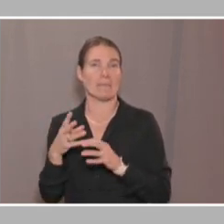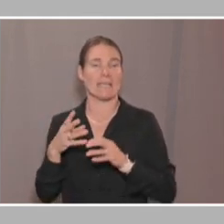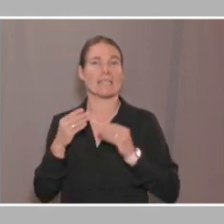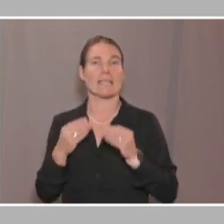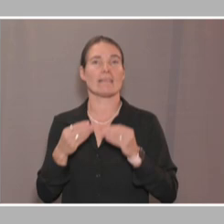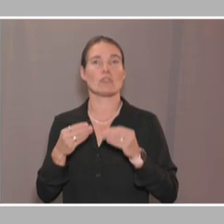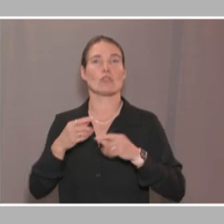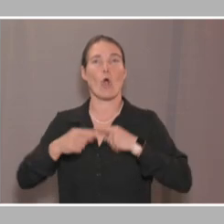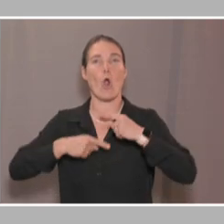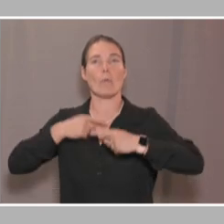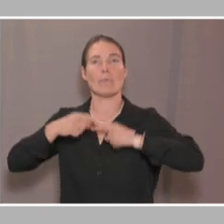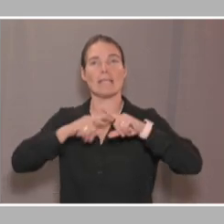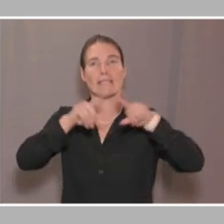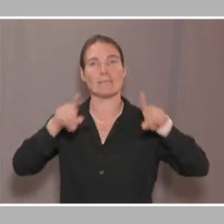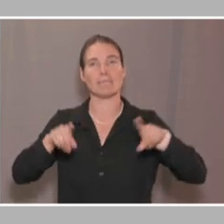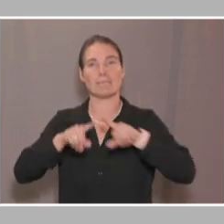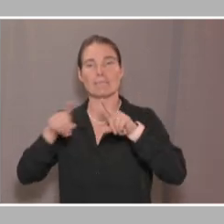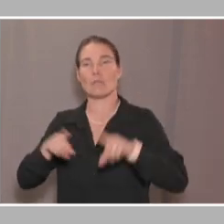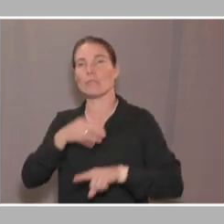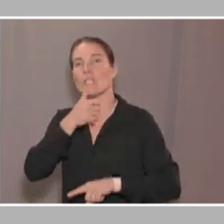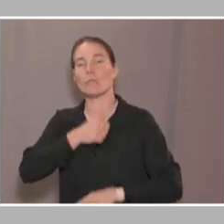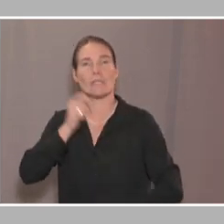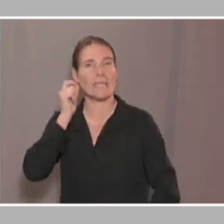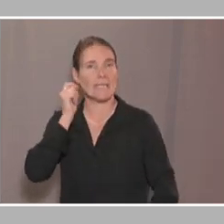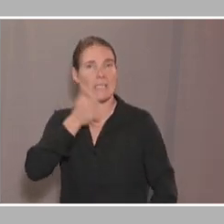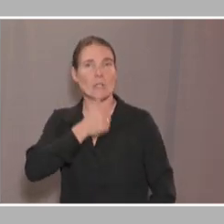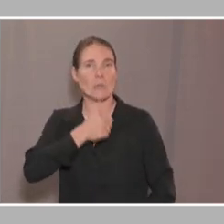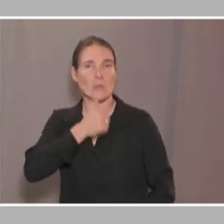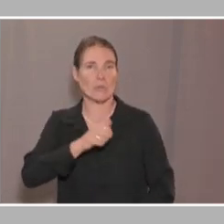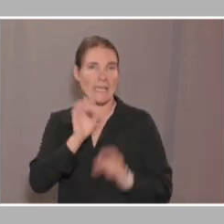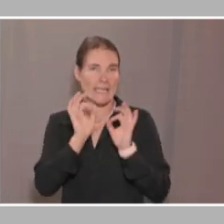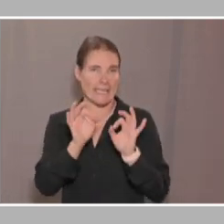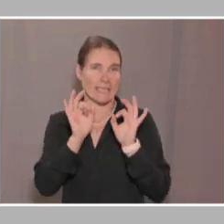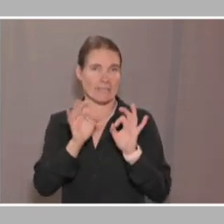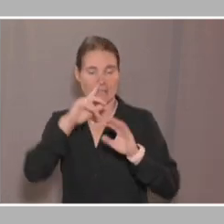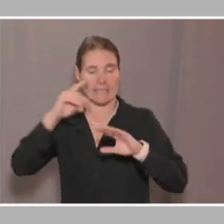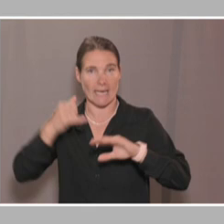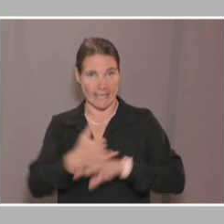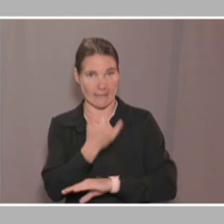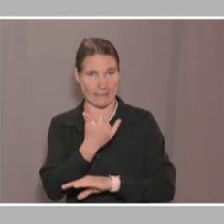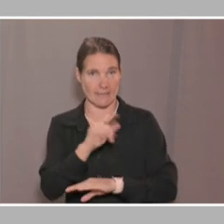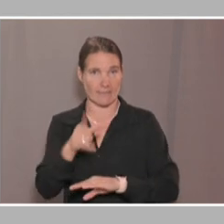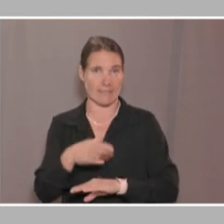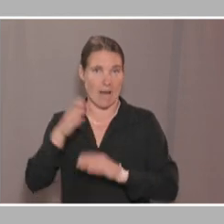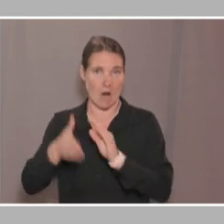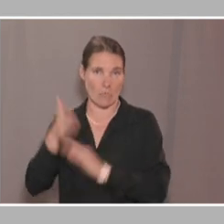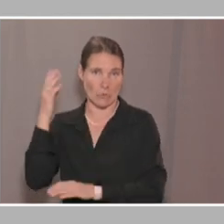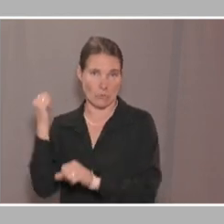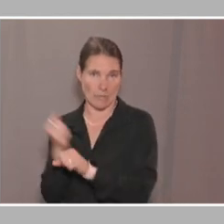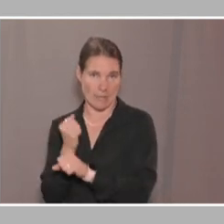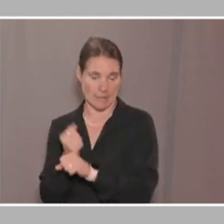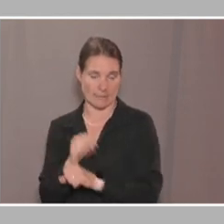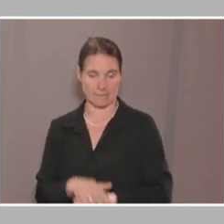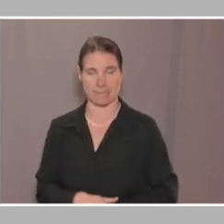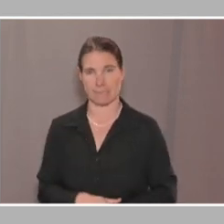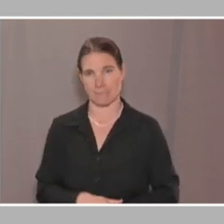Rollenbilder, sodass viele Junglehrerinnen dann tatsächlich nach der Heirat wieder aus dem Dienst schieden, ihre Ausbildung